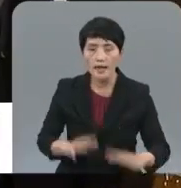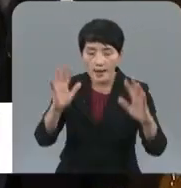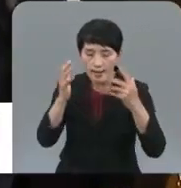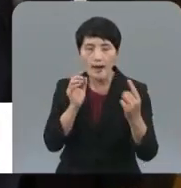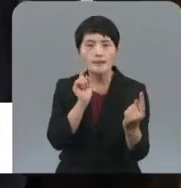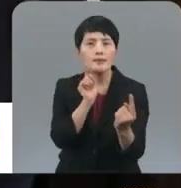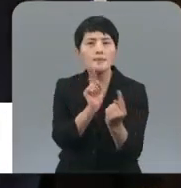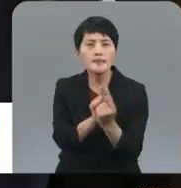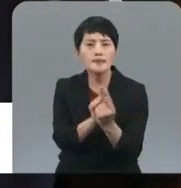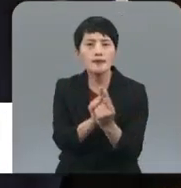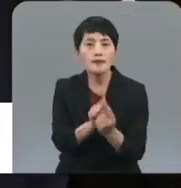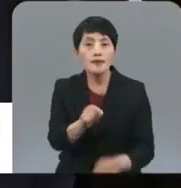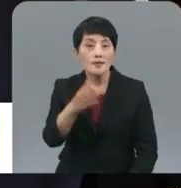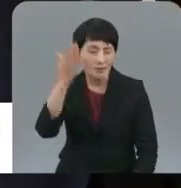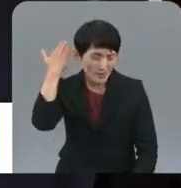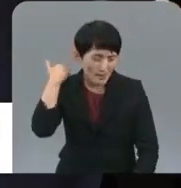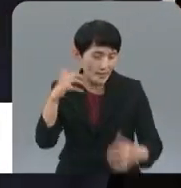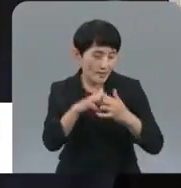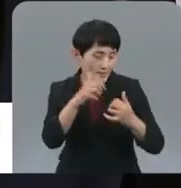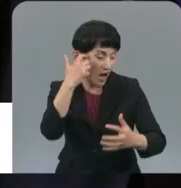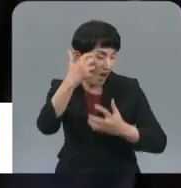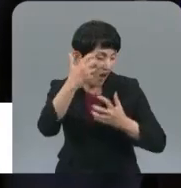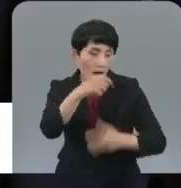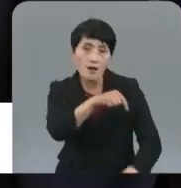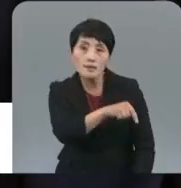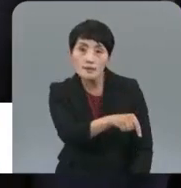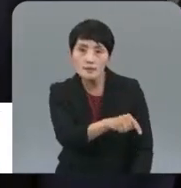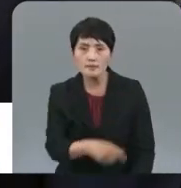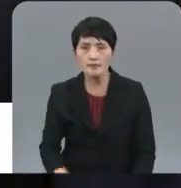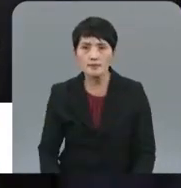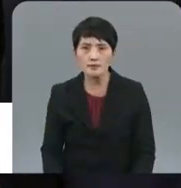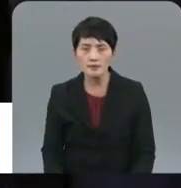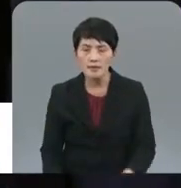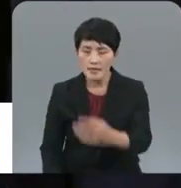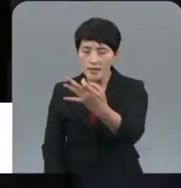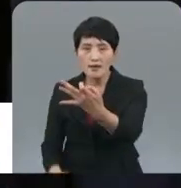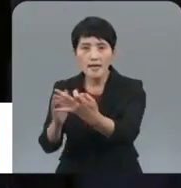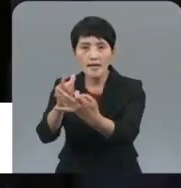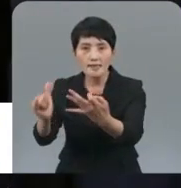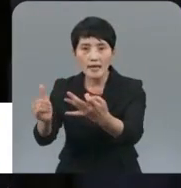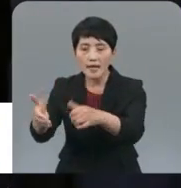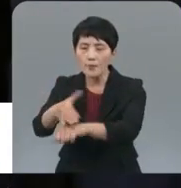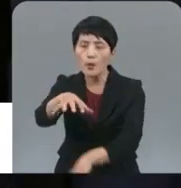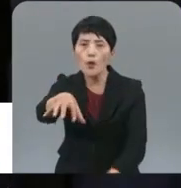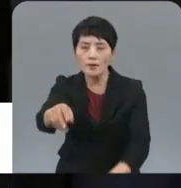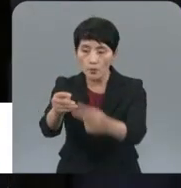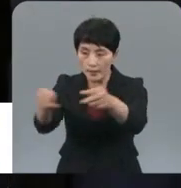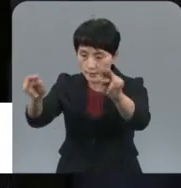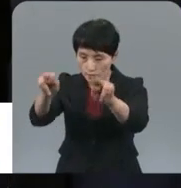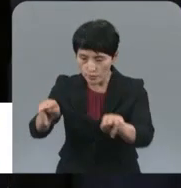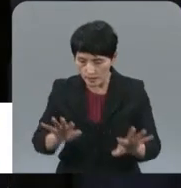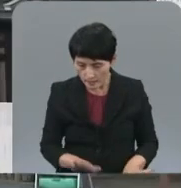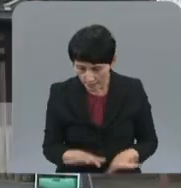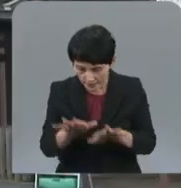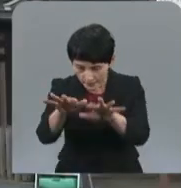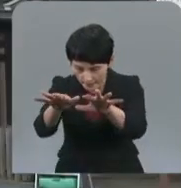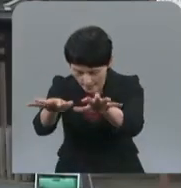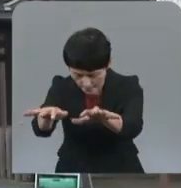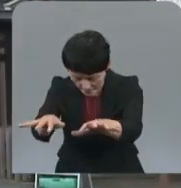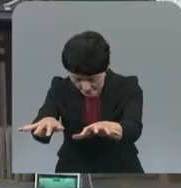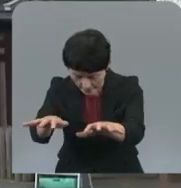appelé masakaki ayaskuni et ce matin quelques 90 parlementaires sont allés se recueillir dans ce santctuaire